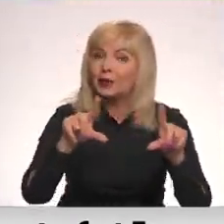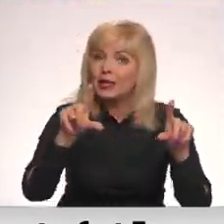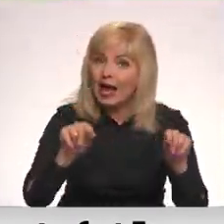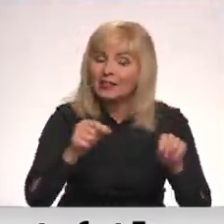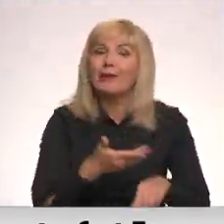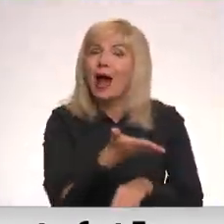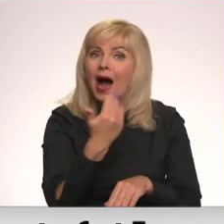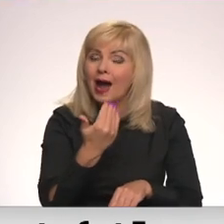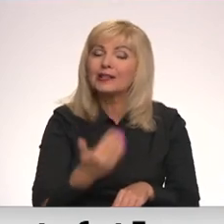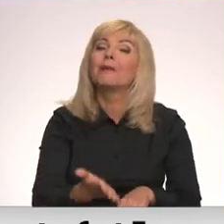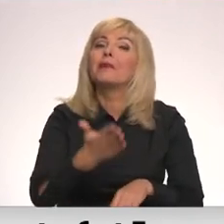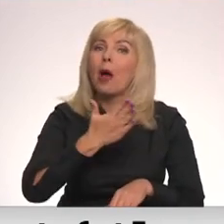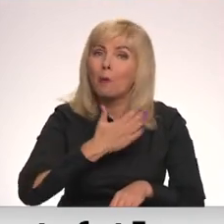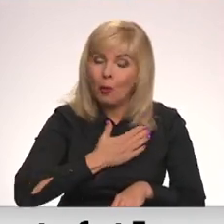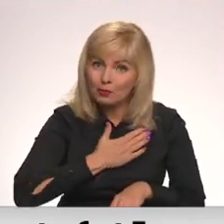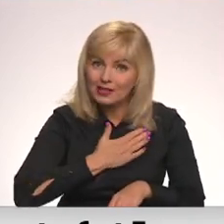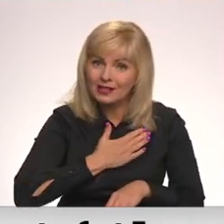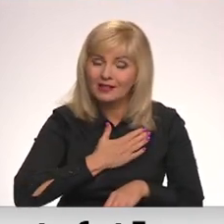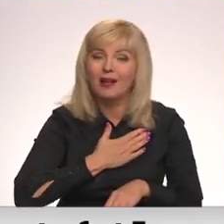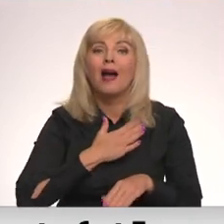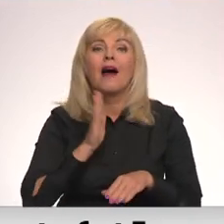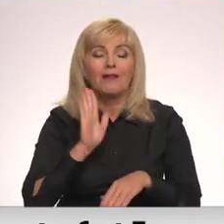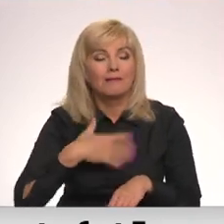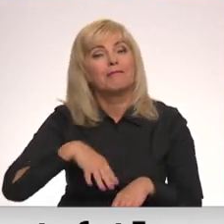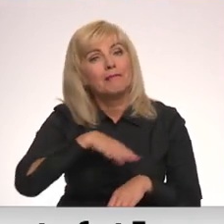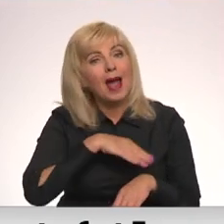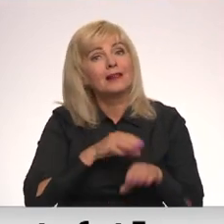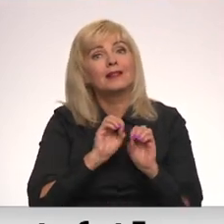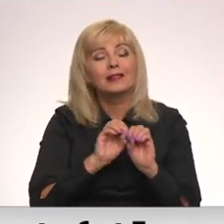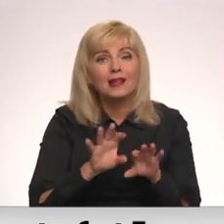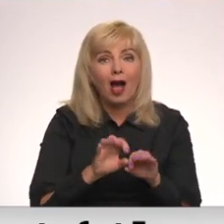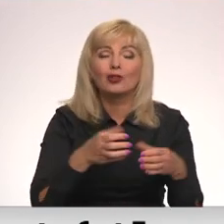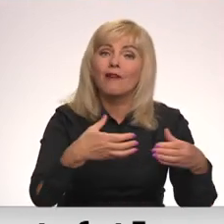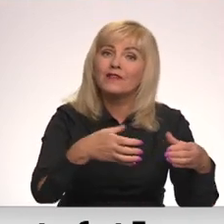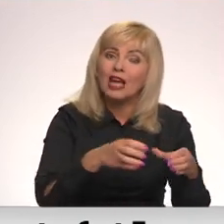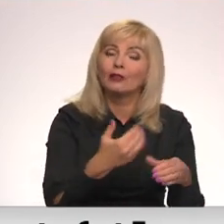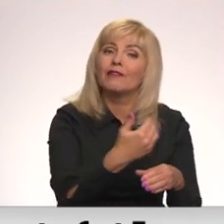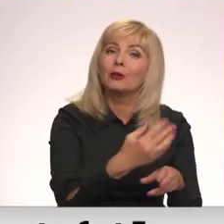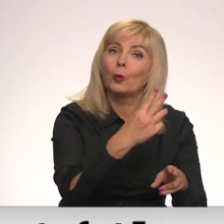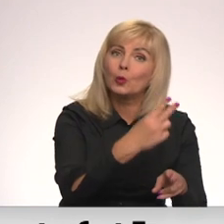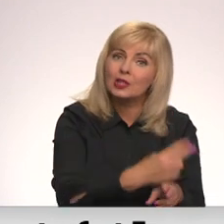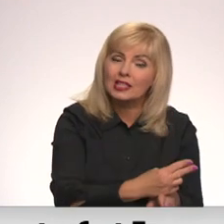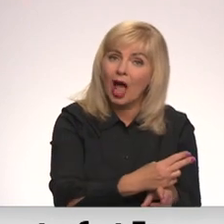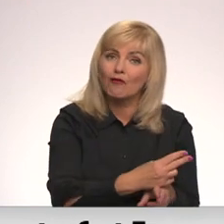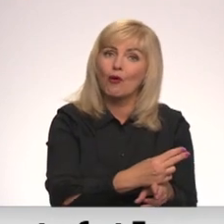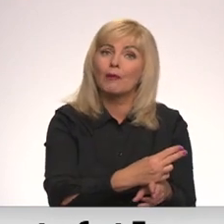viņus šeit pie mums, kur tad mēs stāstām par vienību, par vienības uzdevumiem,